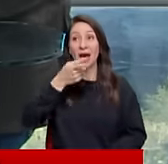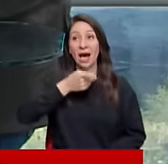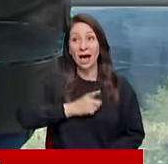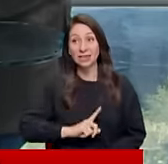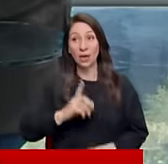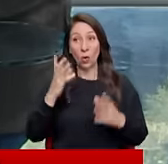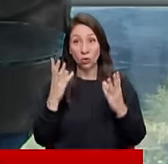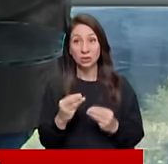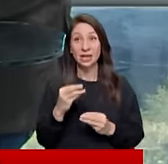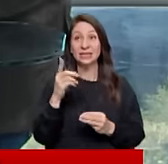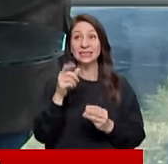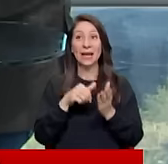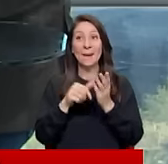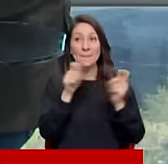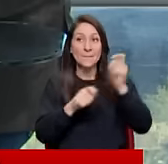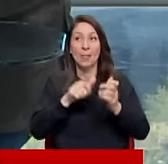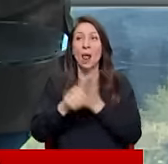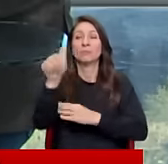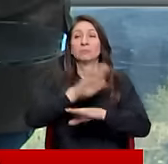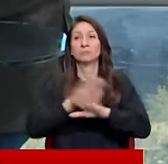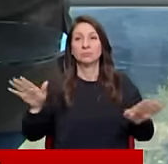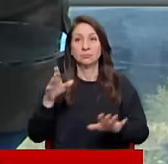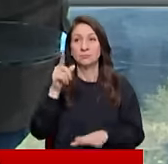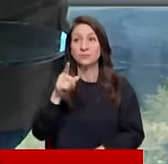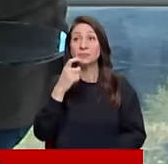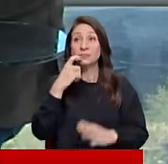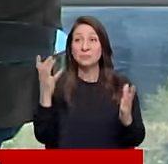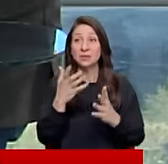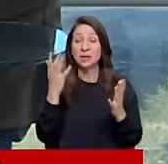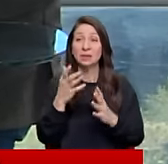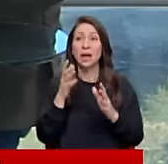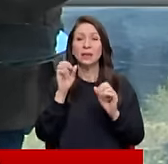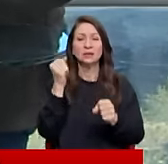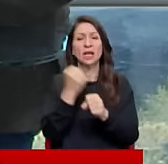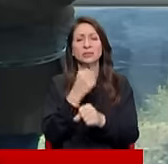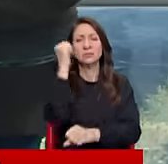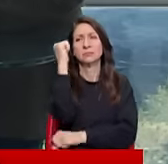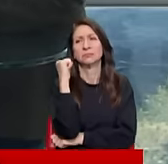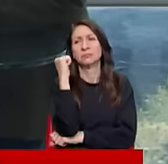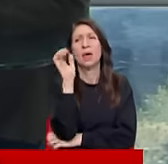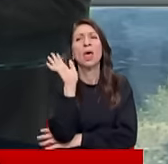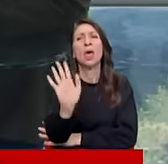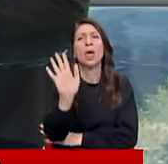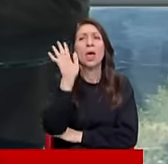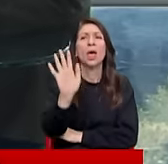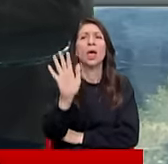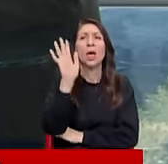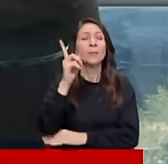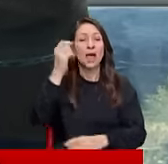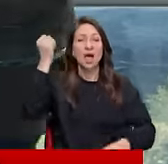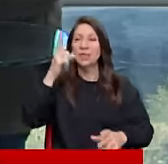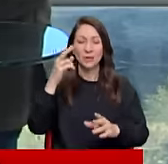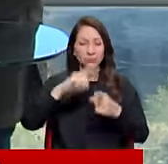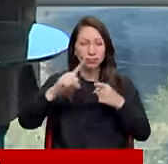adayı gösterilirken de tamamlanıverdi, evet. O kule. Yani yıllarca karkas beton gibi böyle Ankara'nın, evet, bağrına saplanmış bir